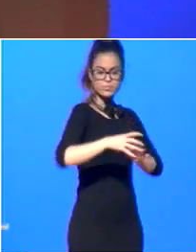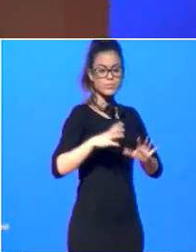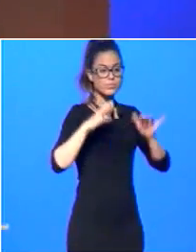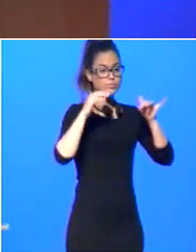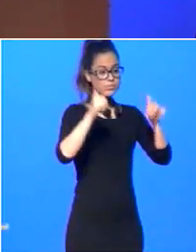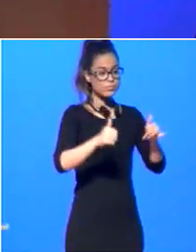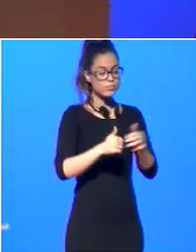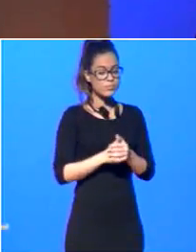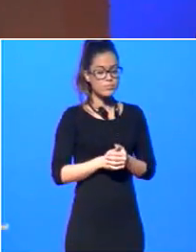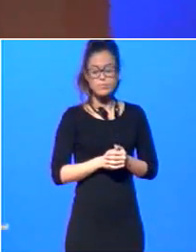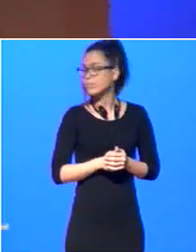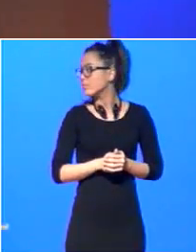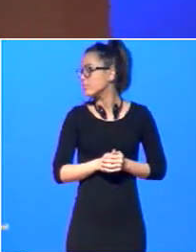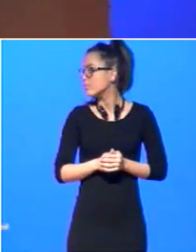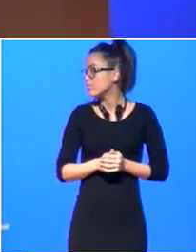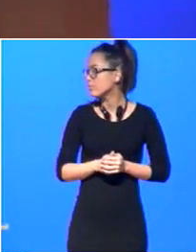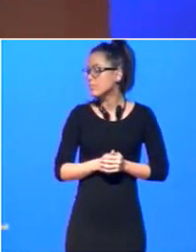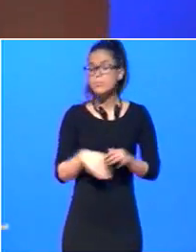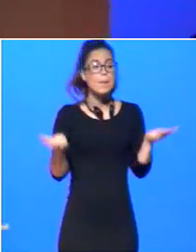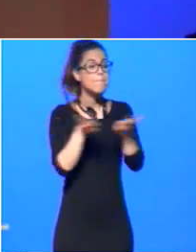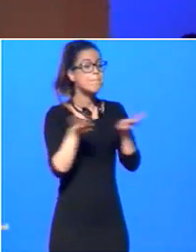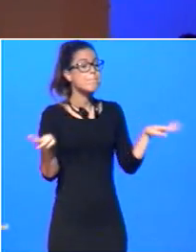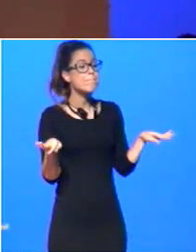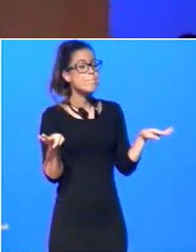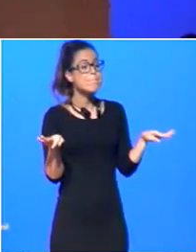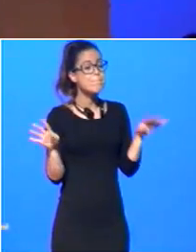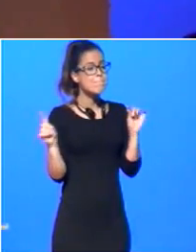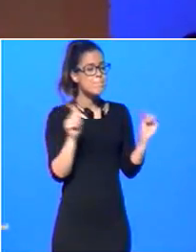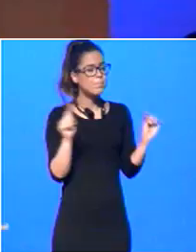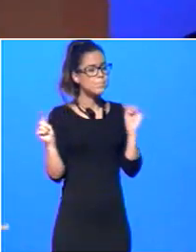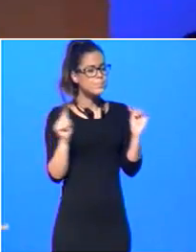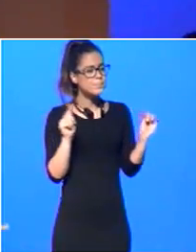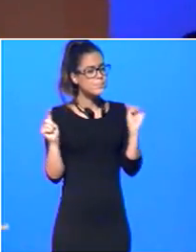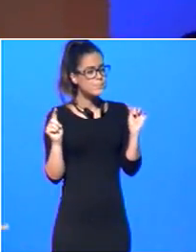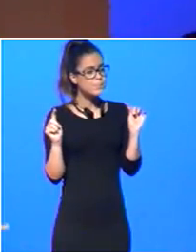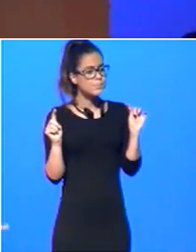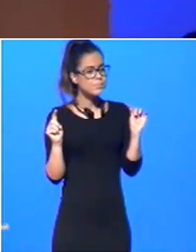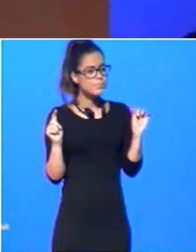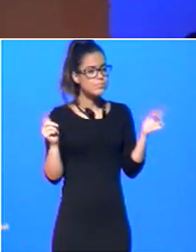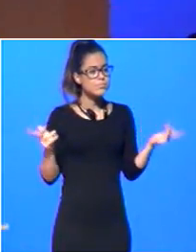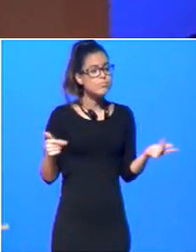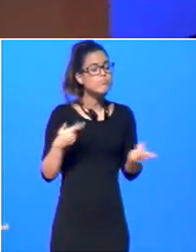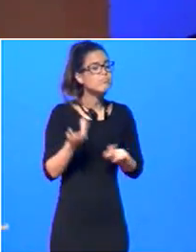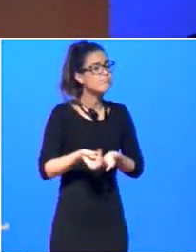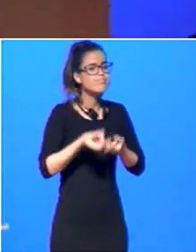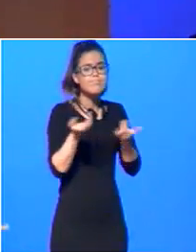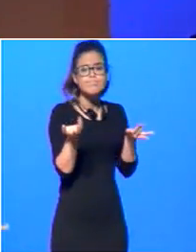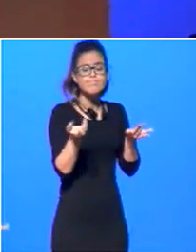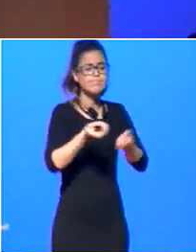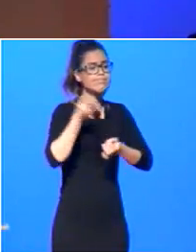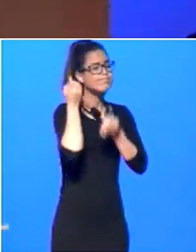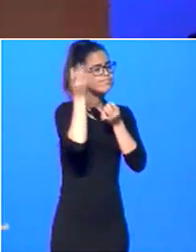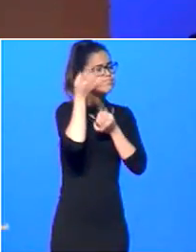momentuan, bai inguru honetan landuko dituguna izango dira praktika